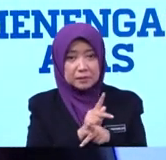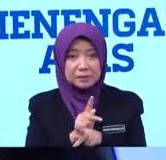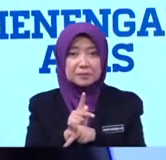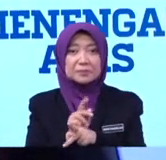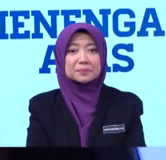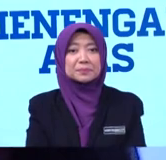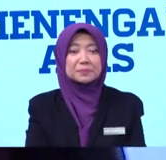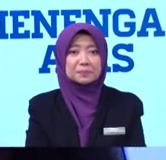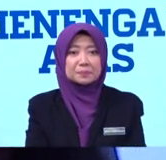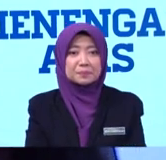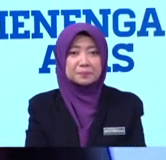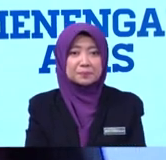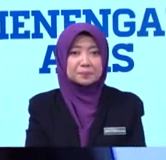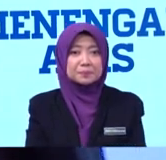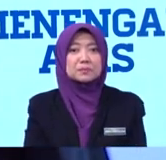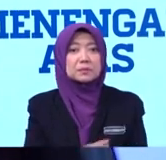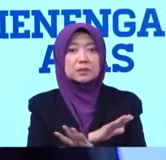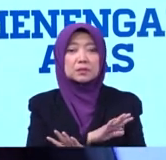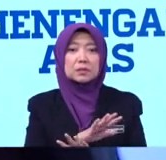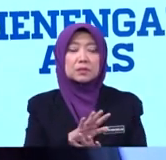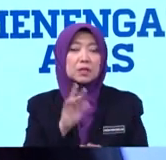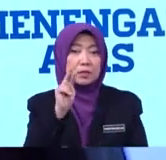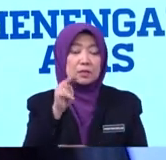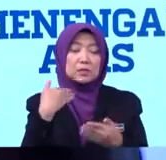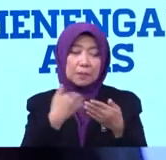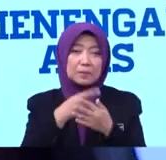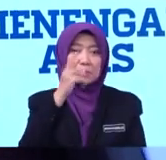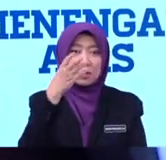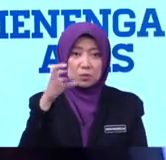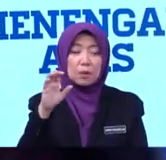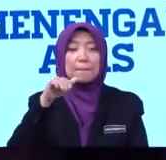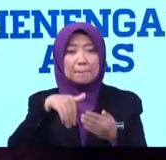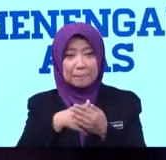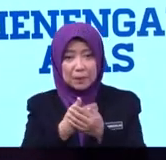dulu dan sampai 100 tuh baru even akan Condong